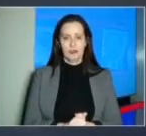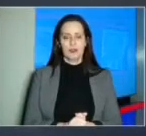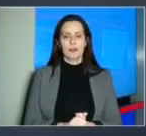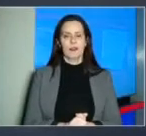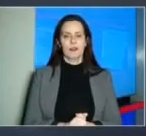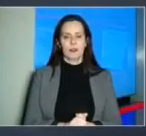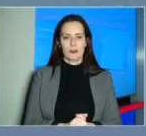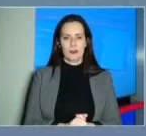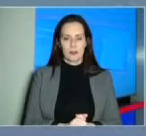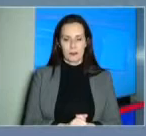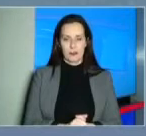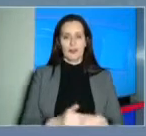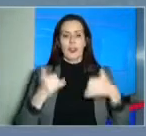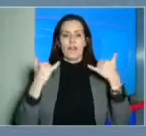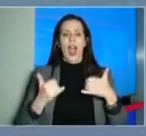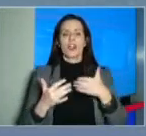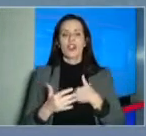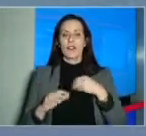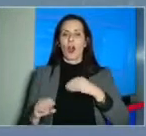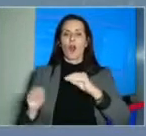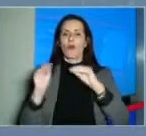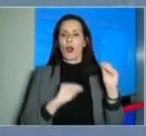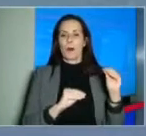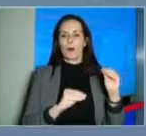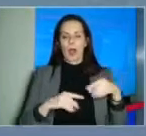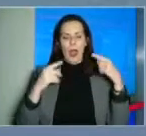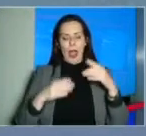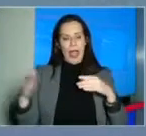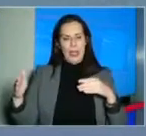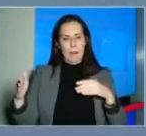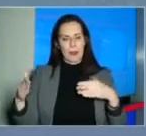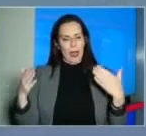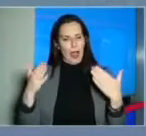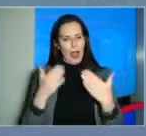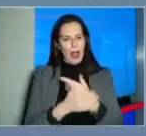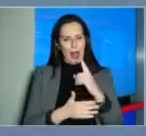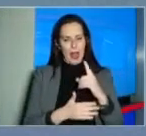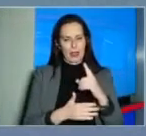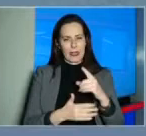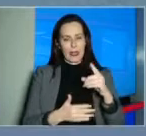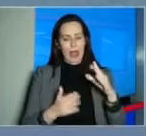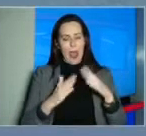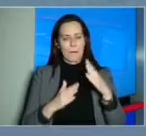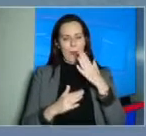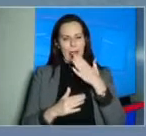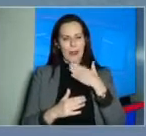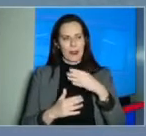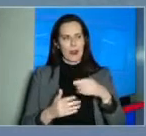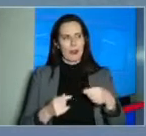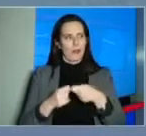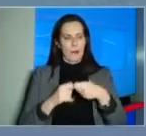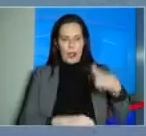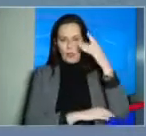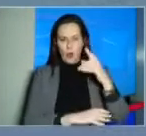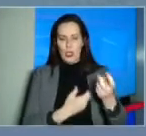רבה. ועכשיו אנחנו עוברים לימין, החלטת מרכזי הבית היהודי והאיחוד הלאומי לאשר את צירופה